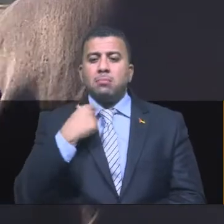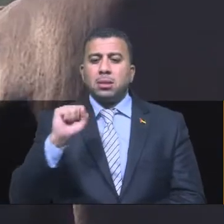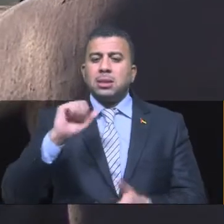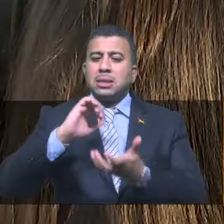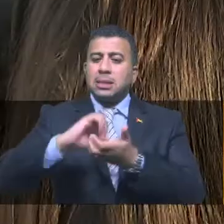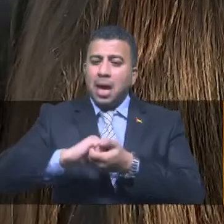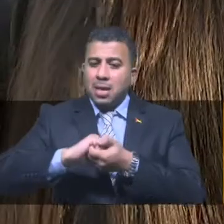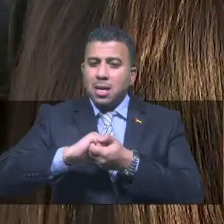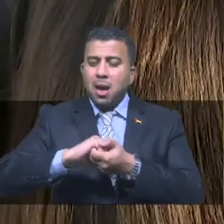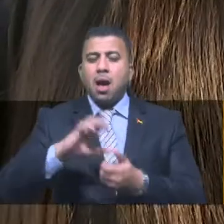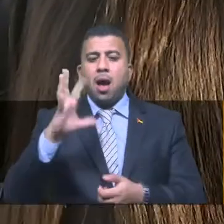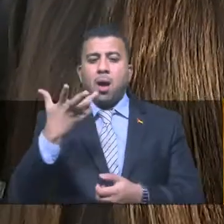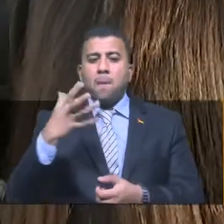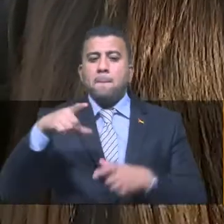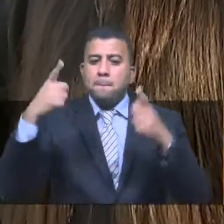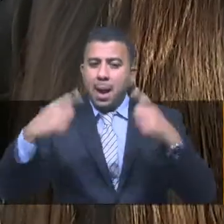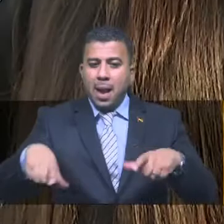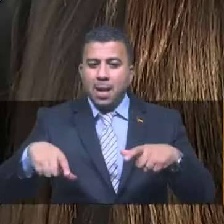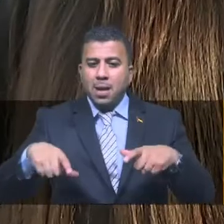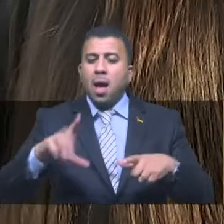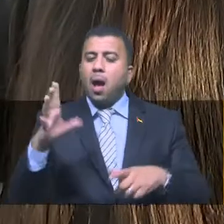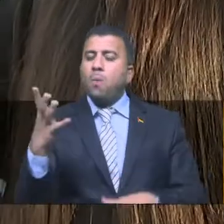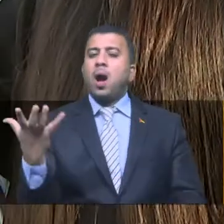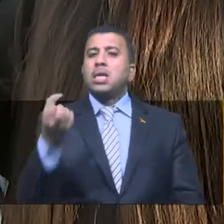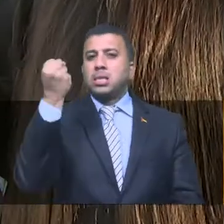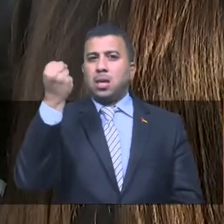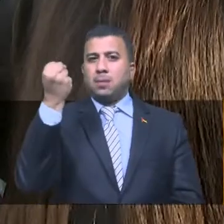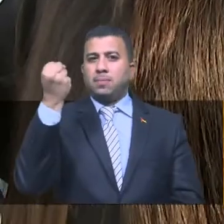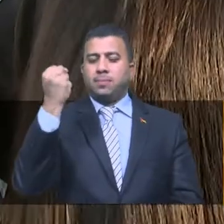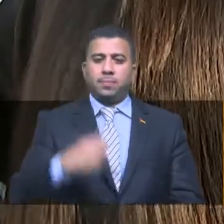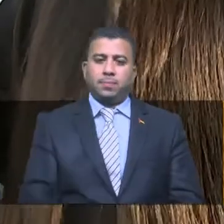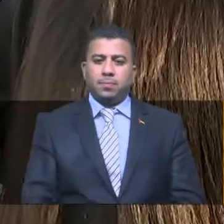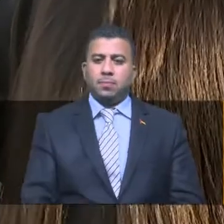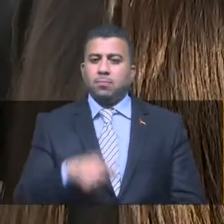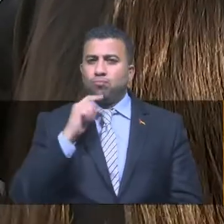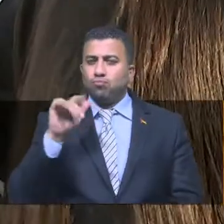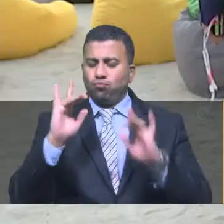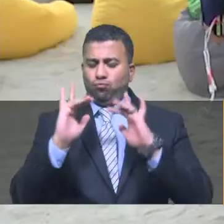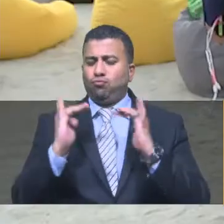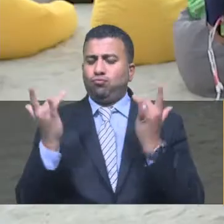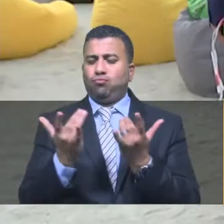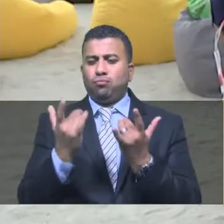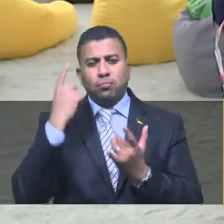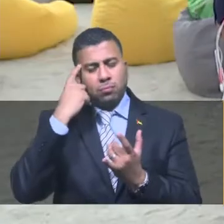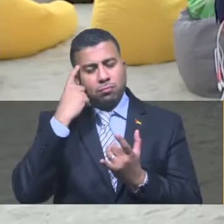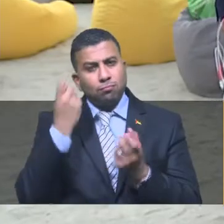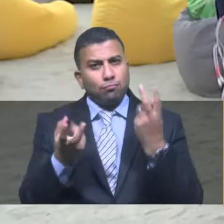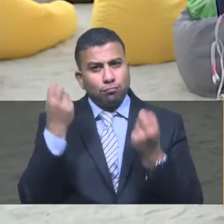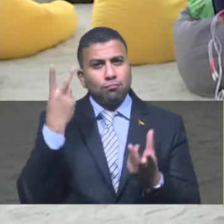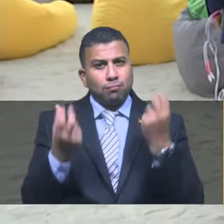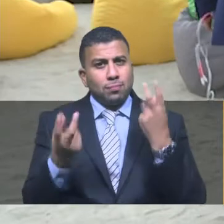اتحادية أو محلية أو خاصة. جلسة العصف الذهني تستهدف تشجيع الأطفال على